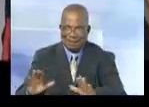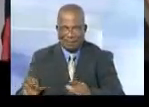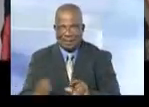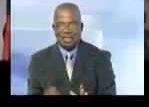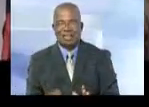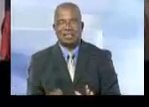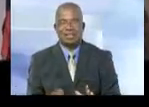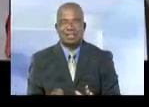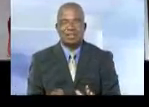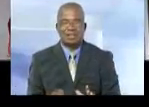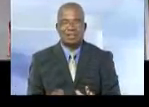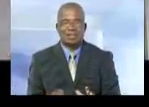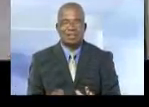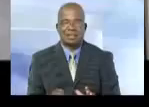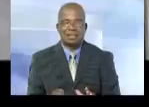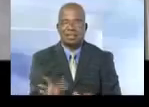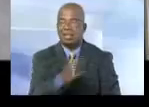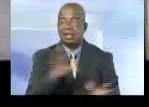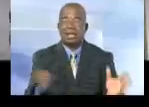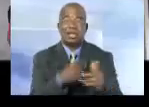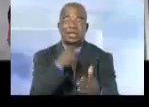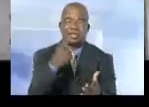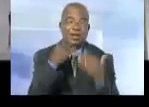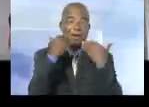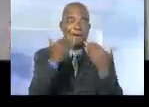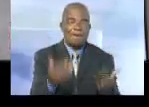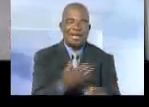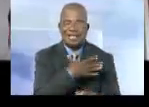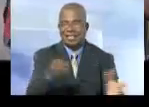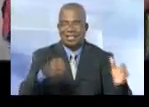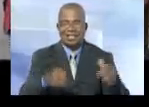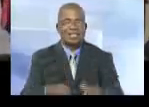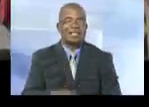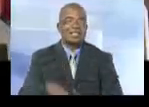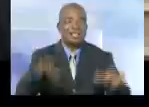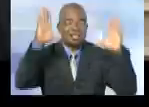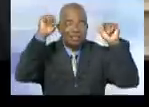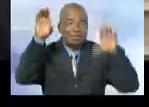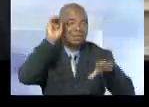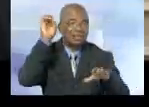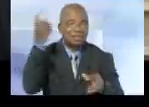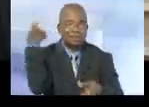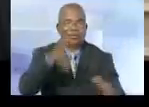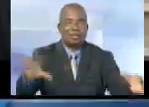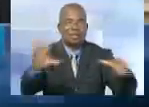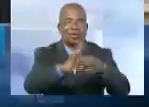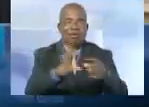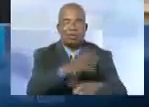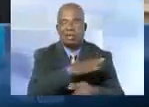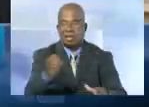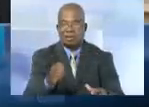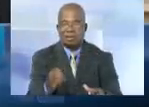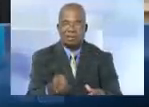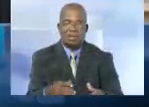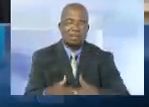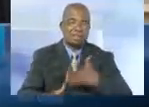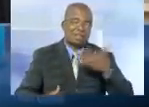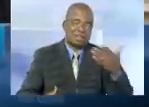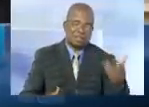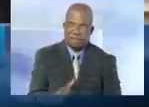d'Ivoire dans tous les domaines. Je tenais à remercier le président pour la collaboration que nous avons pu avoir sur nos interventions